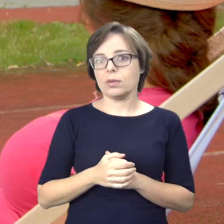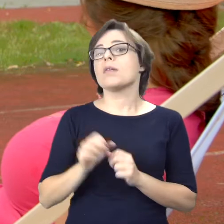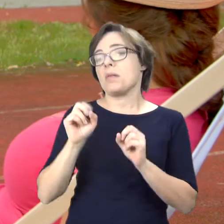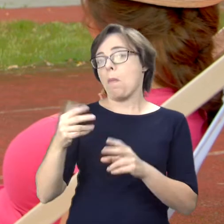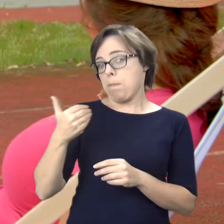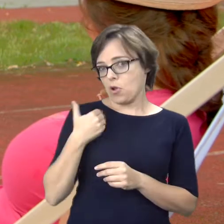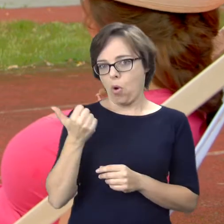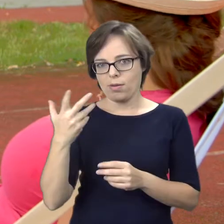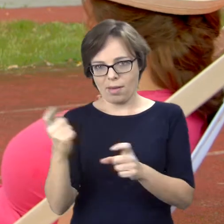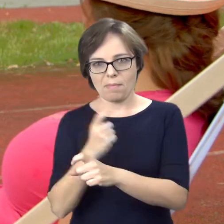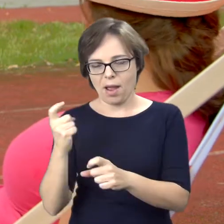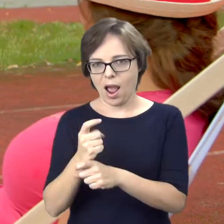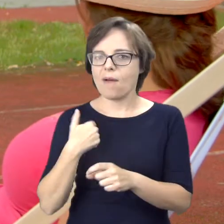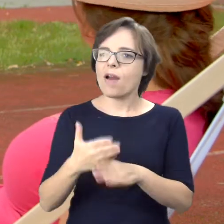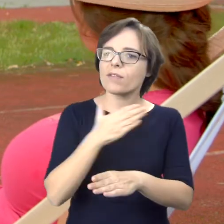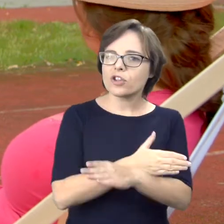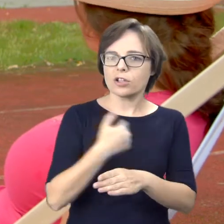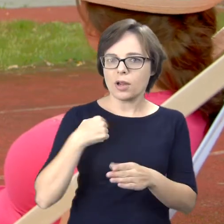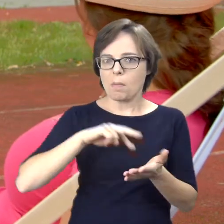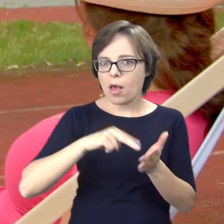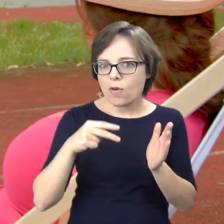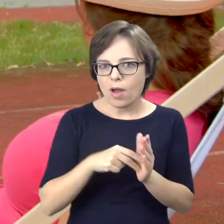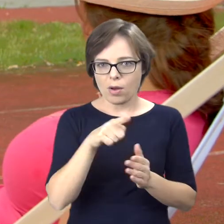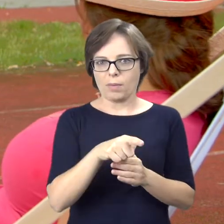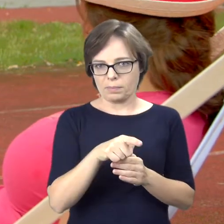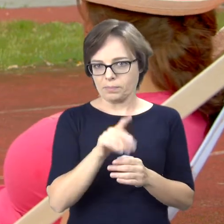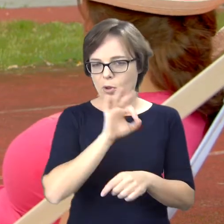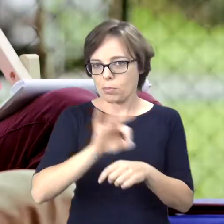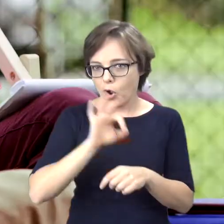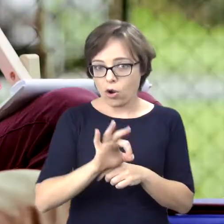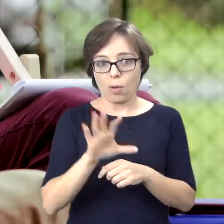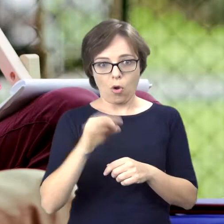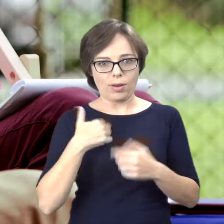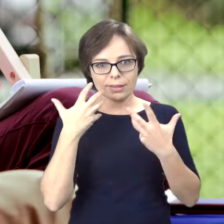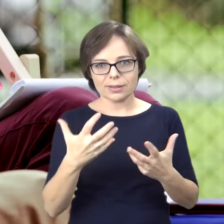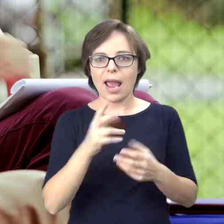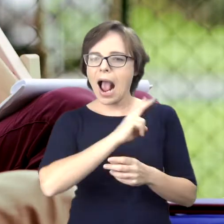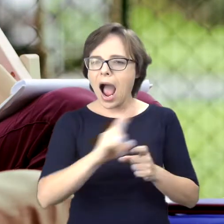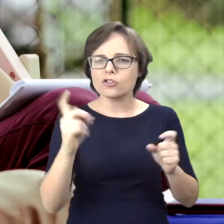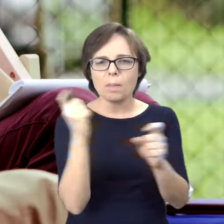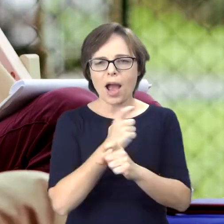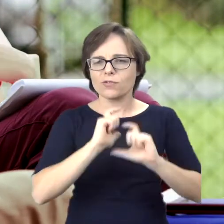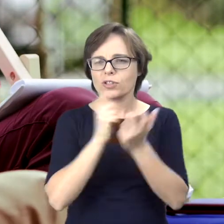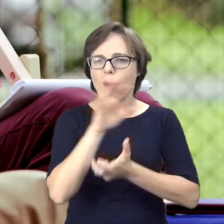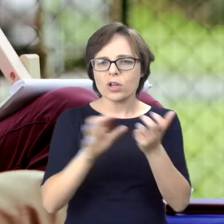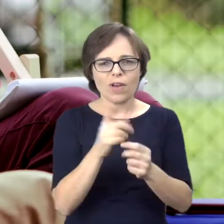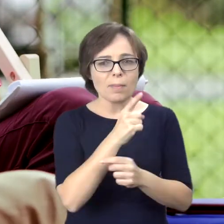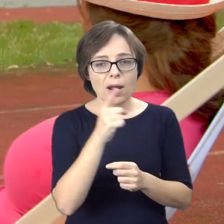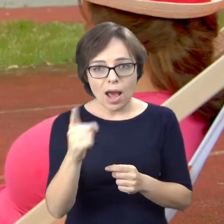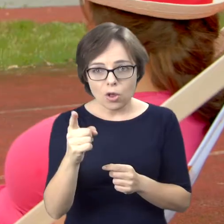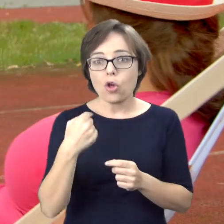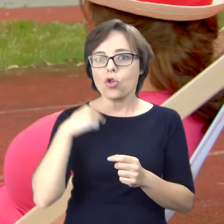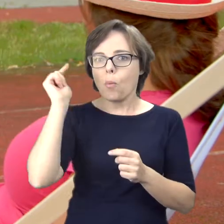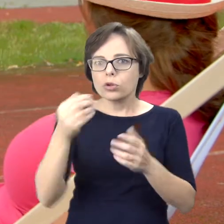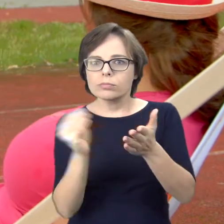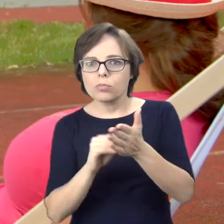jak w ogóle planowałem ten projekt, nie? No bo maraton w każdym kraju na świecie powoduje, że jednak te wszystkie kraje trzeba było nazwać i wprowadzić w tabelkę. Natomiast taki kraj, do którego pojechałem